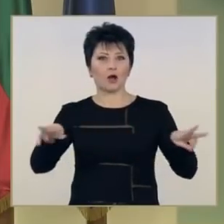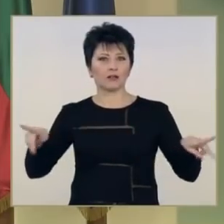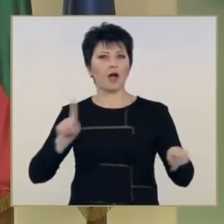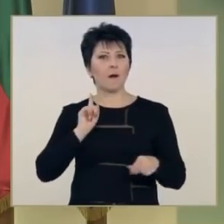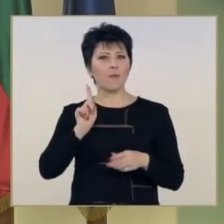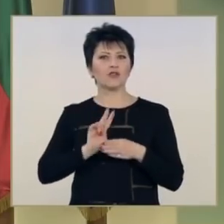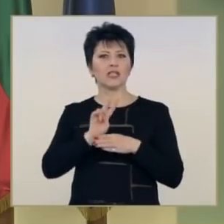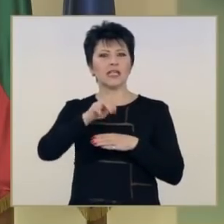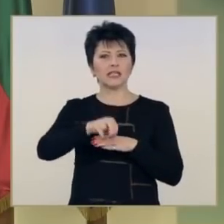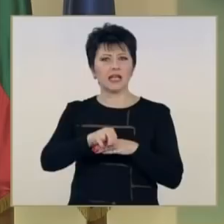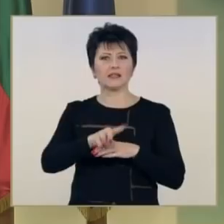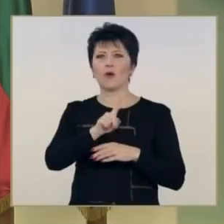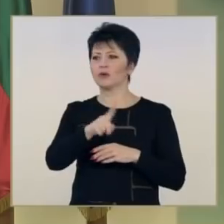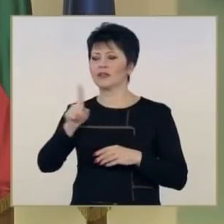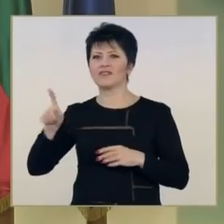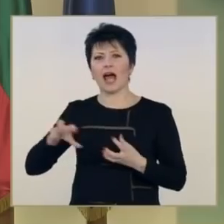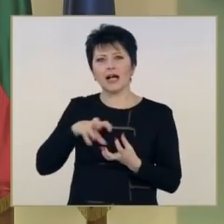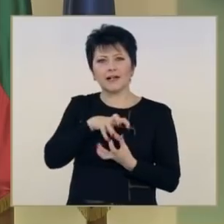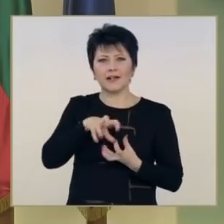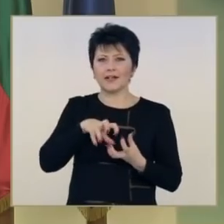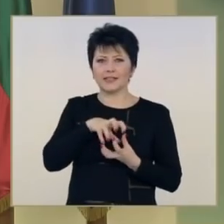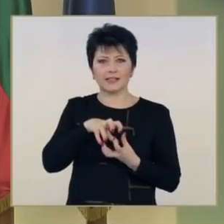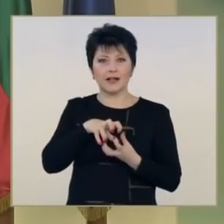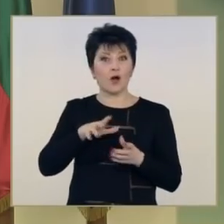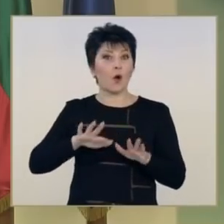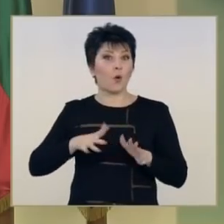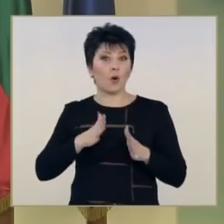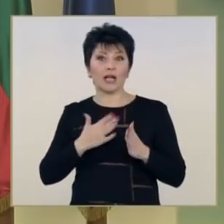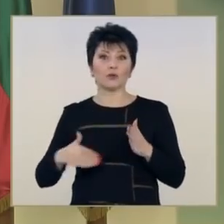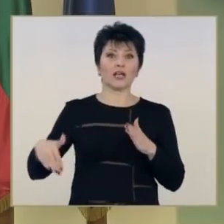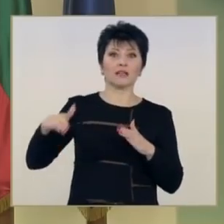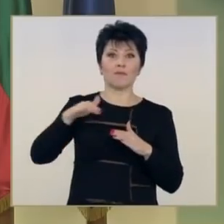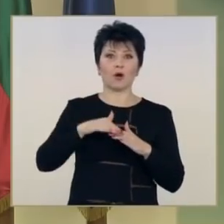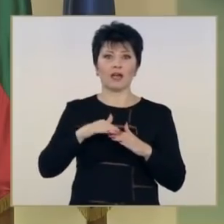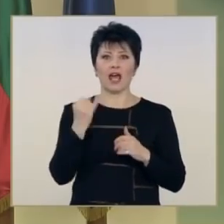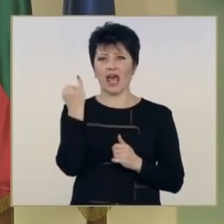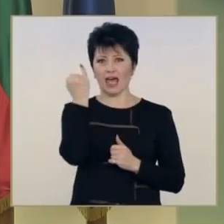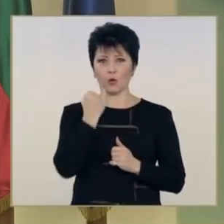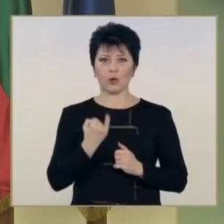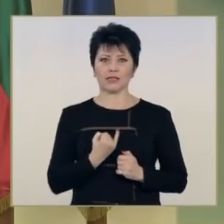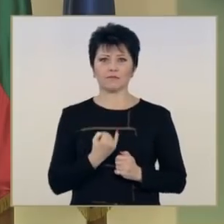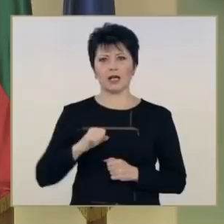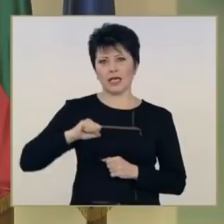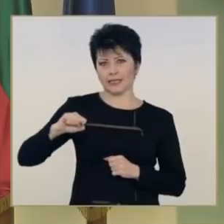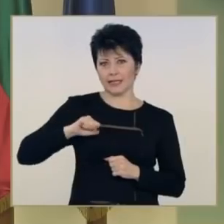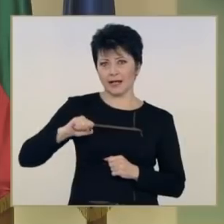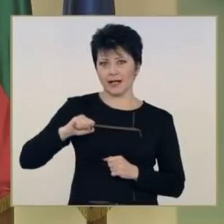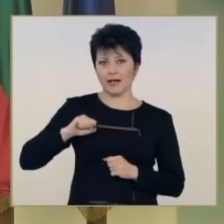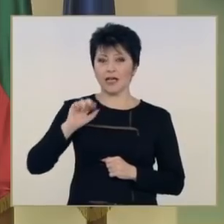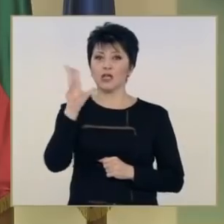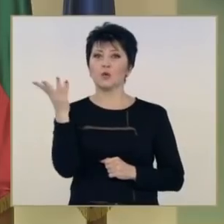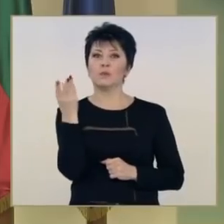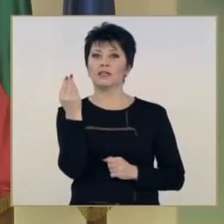излезе от всяка криза и безпътица, когато надмогне егоизма и страха и обедини усилия в името